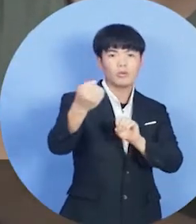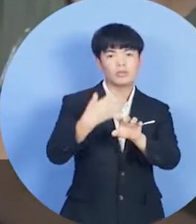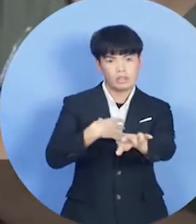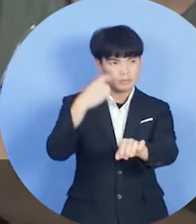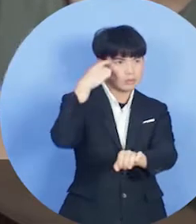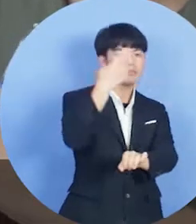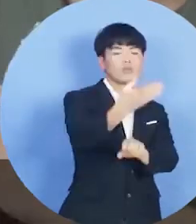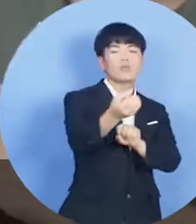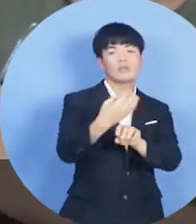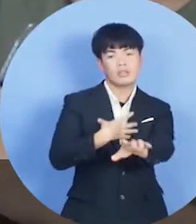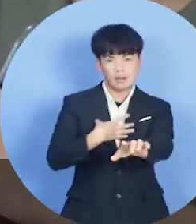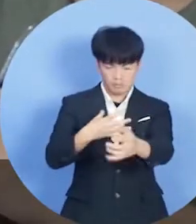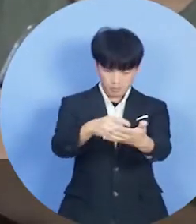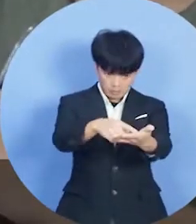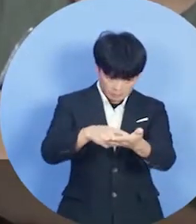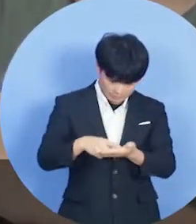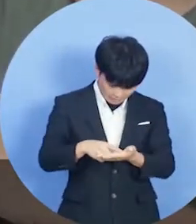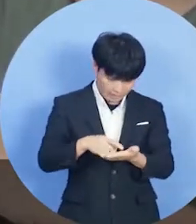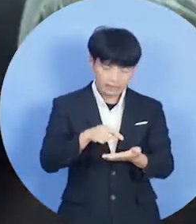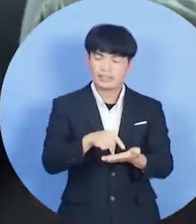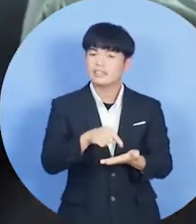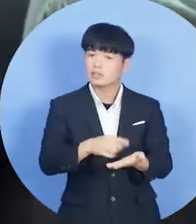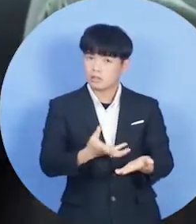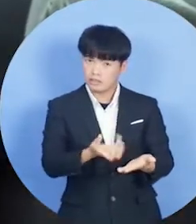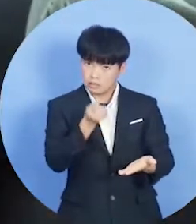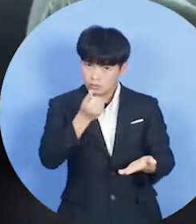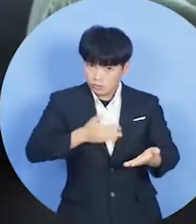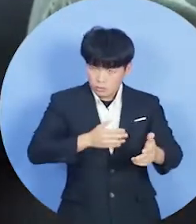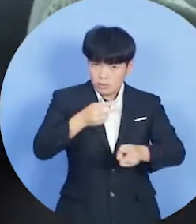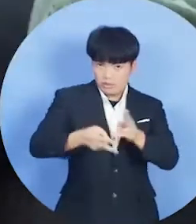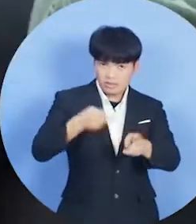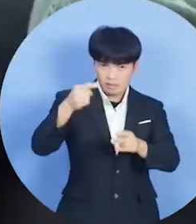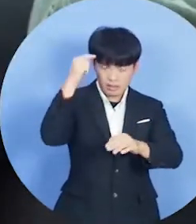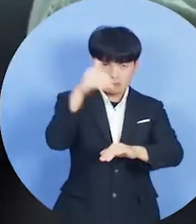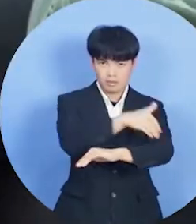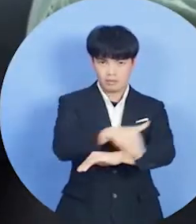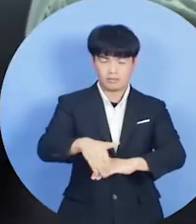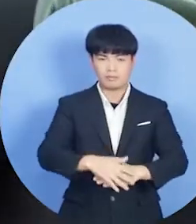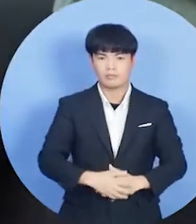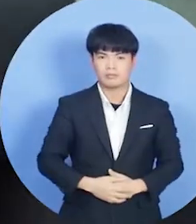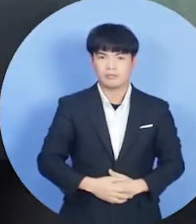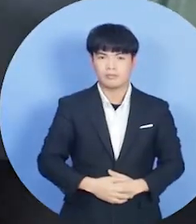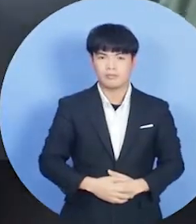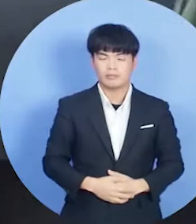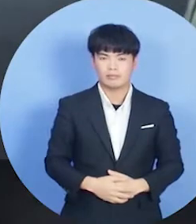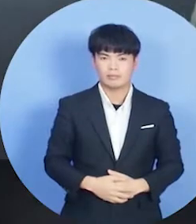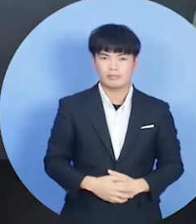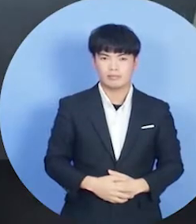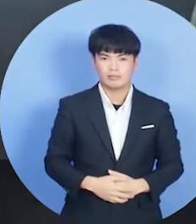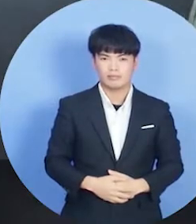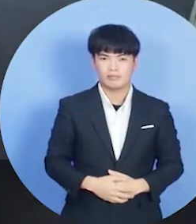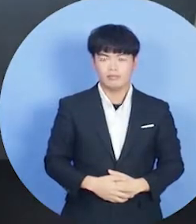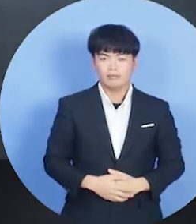통해 각계각층의 의견을 수렴하여 명품 삼거리 공원 조성에 박차를 가할 계획입니다.